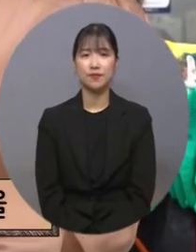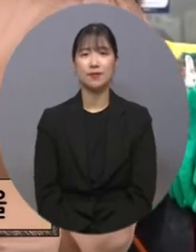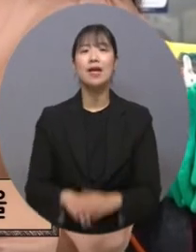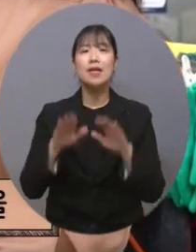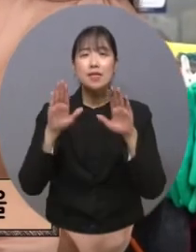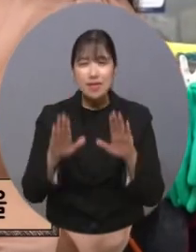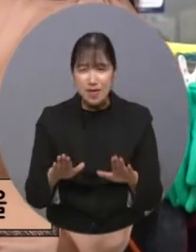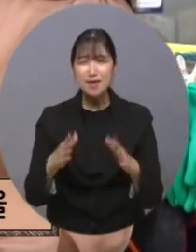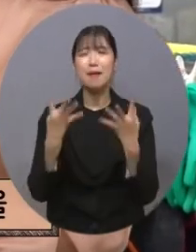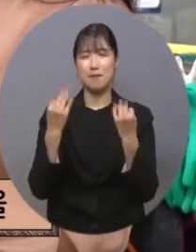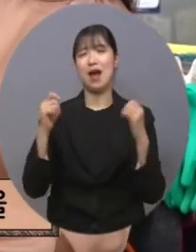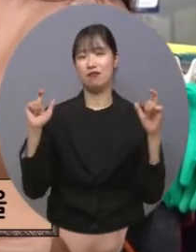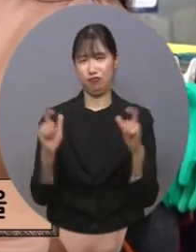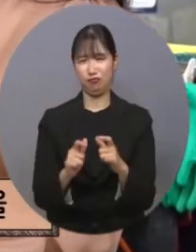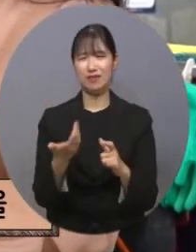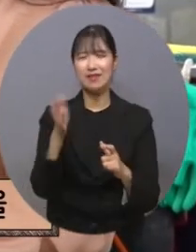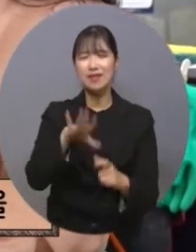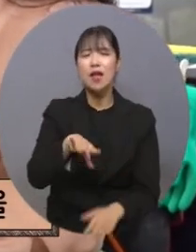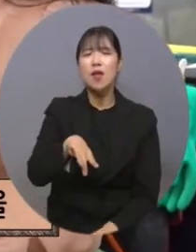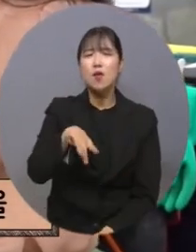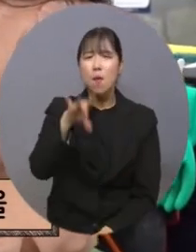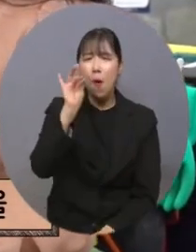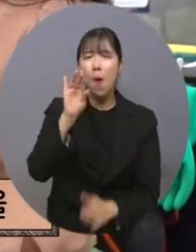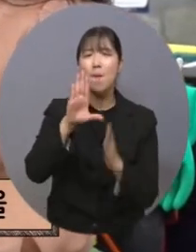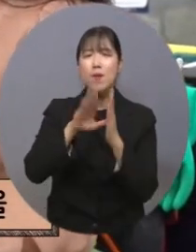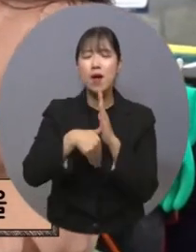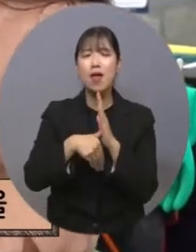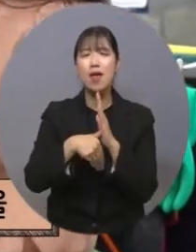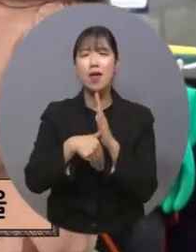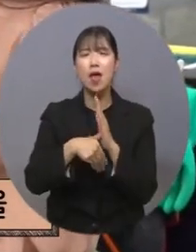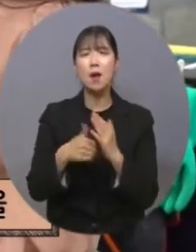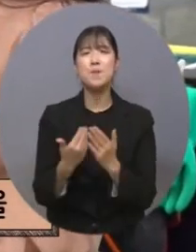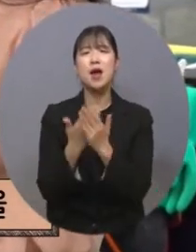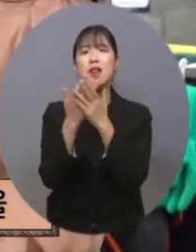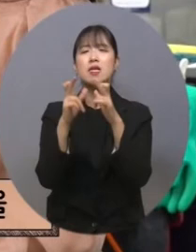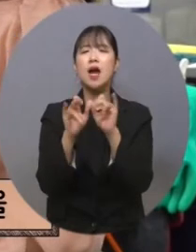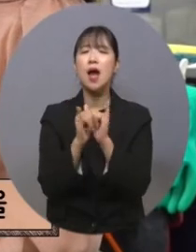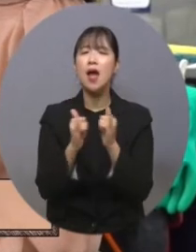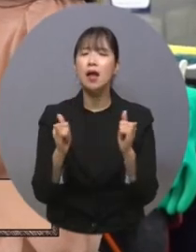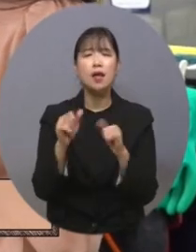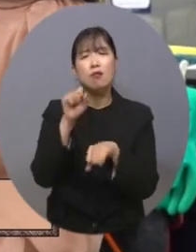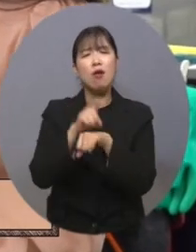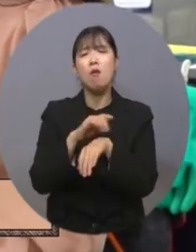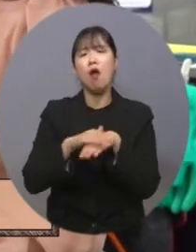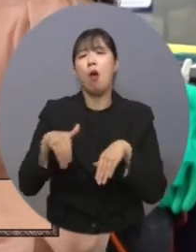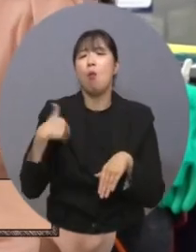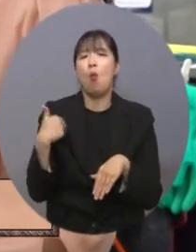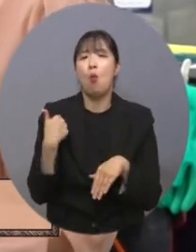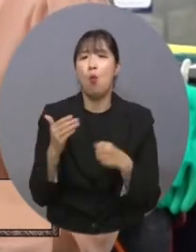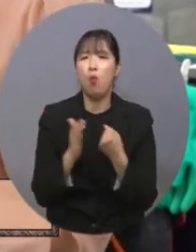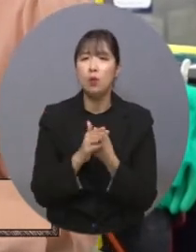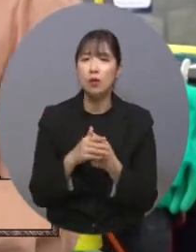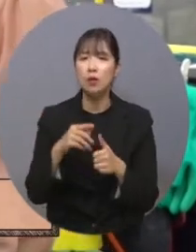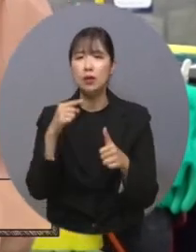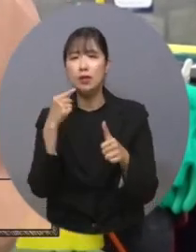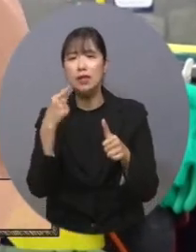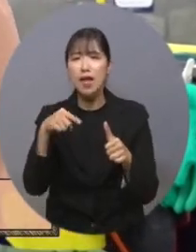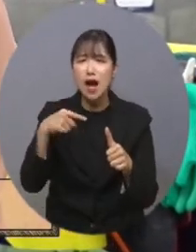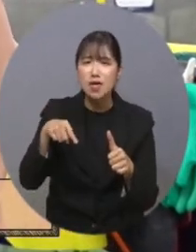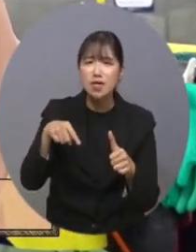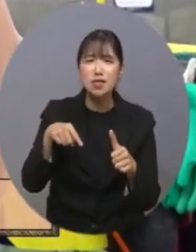현재는 많이 없지만은 네. 초반에는 제가 발달 장애인의 그 특성을 잘 몰라서 아~